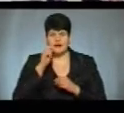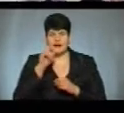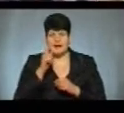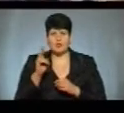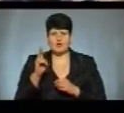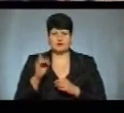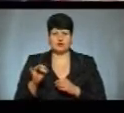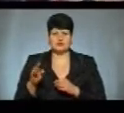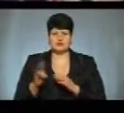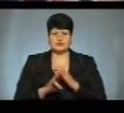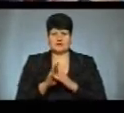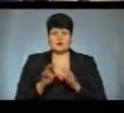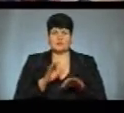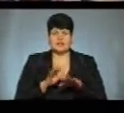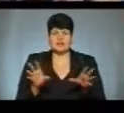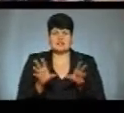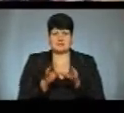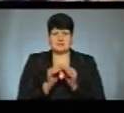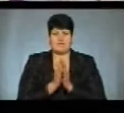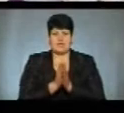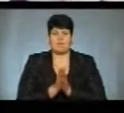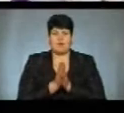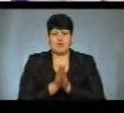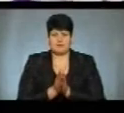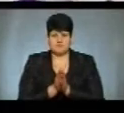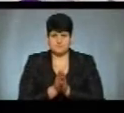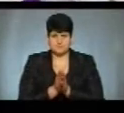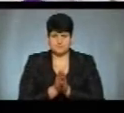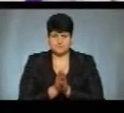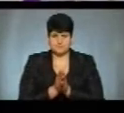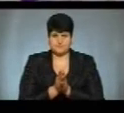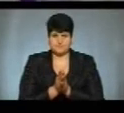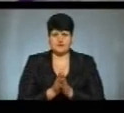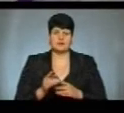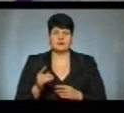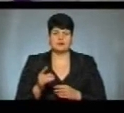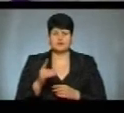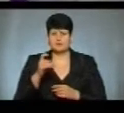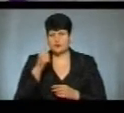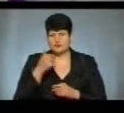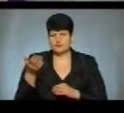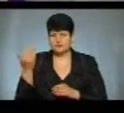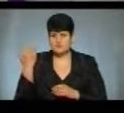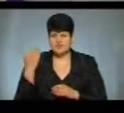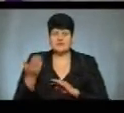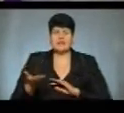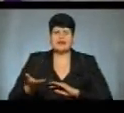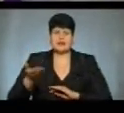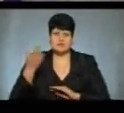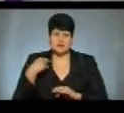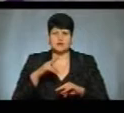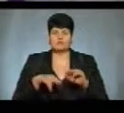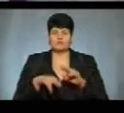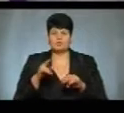греко-католицької церкви провели спільно молебень. 100 років тому назад і ті, хто і раніше